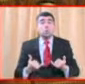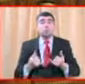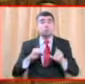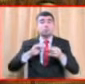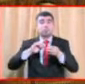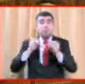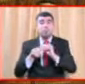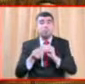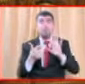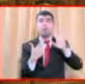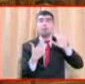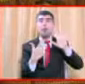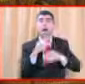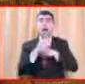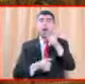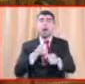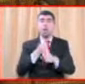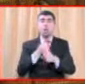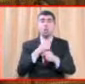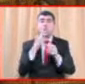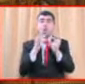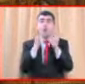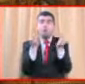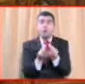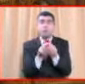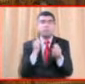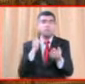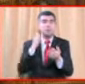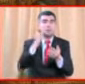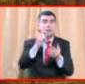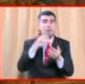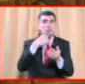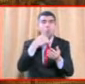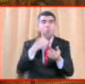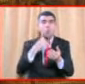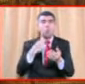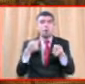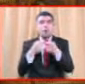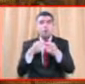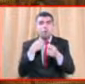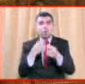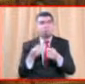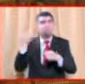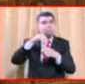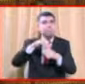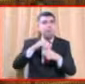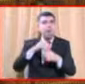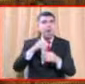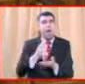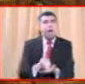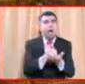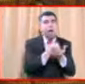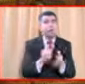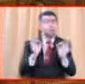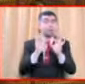قرابة 7 سنوات وهذه الأسر المتضررة لا زالت تمني النفس في الحصول على تعويض محترم، والتي